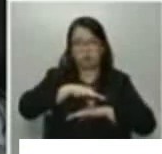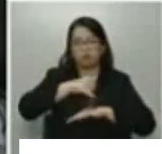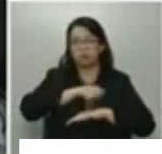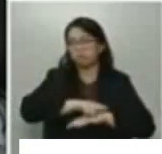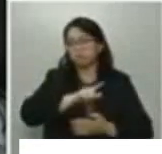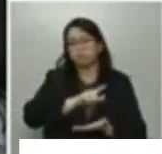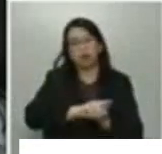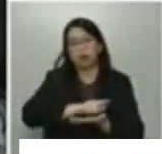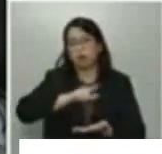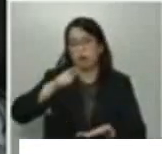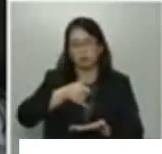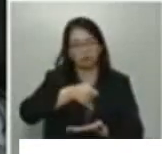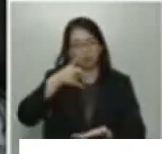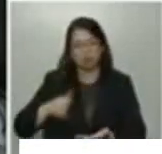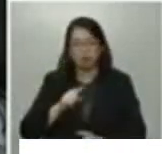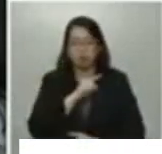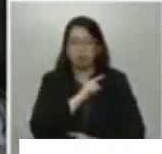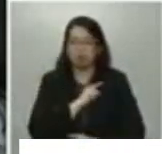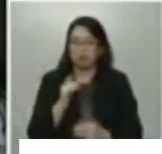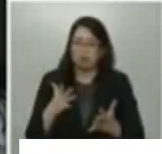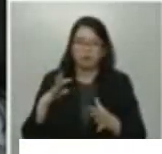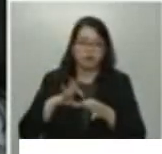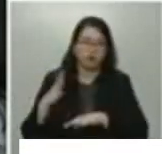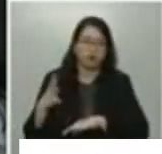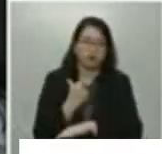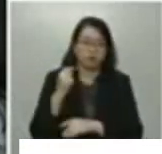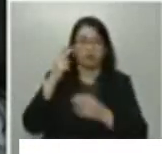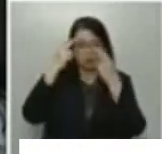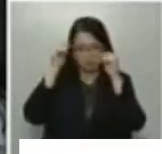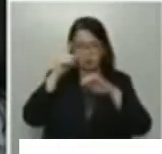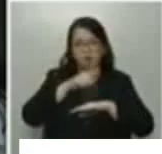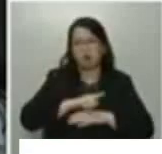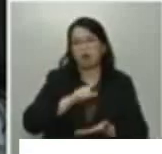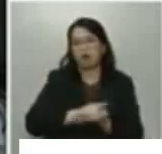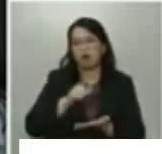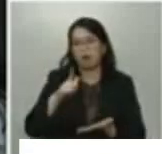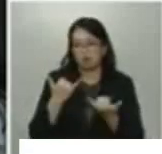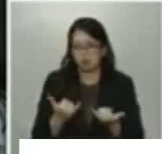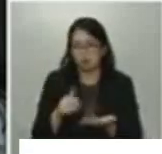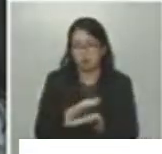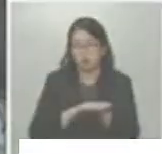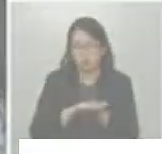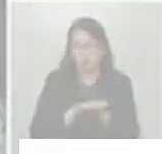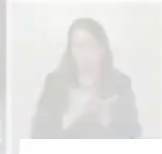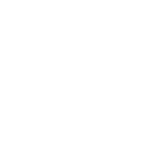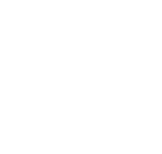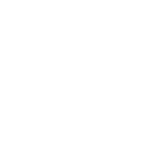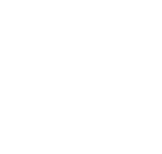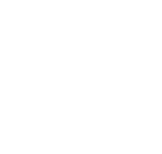นั่นก็ถือว่าเป็นสปิริตทางการเมืองครับผมคงไม่รบกวนเวลามากกว่านี้ครับขอบคุณครับ